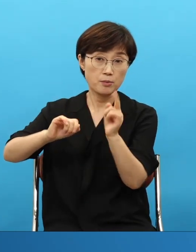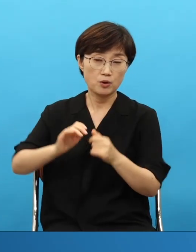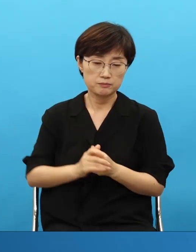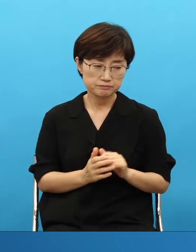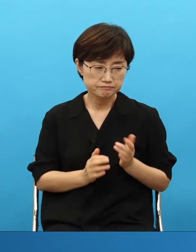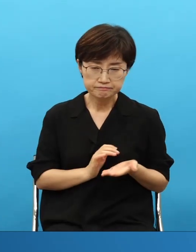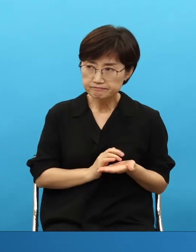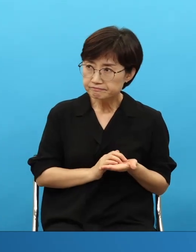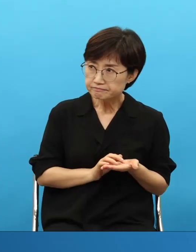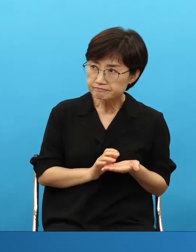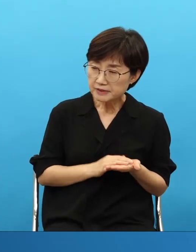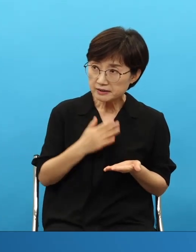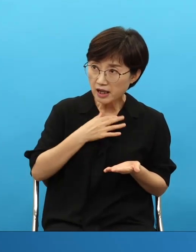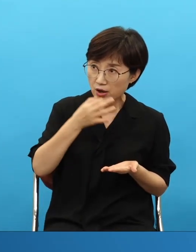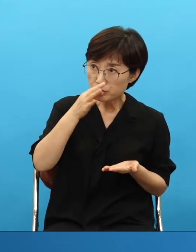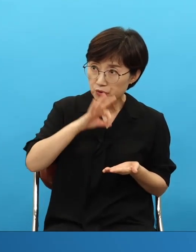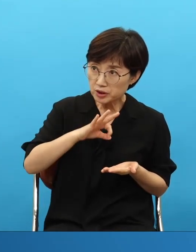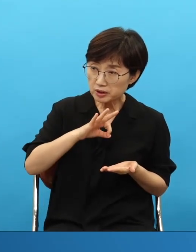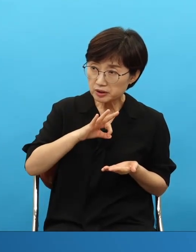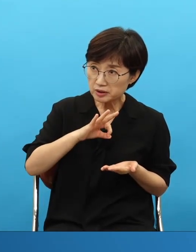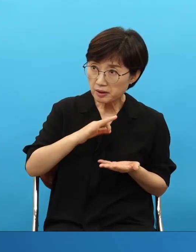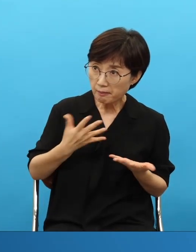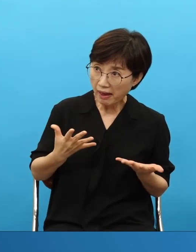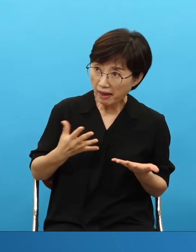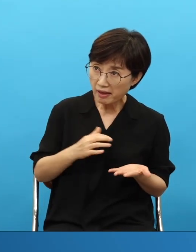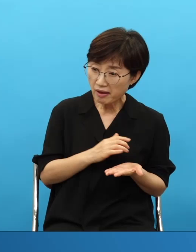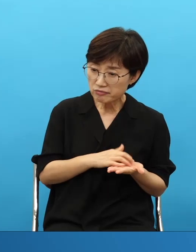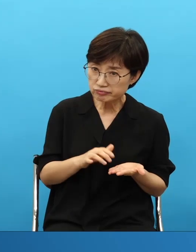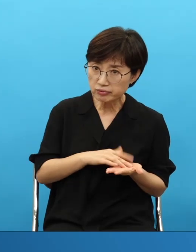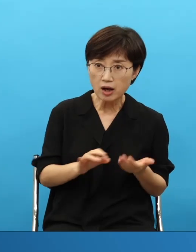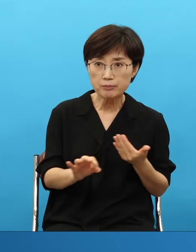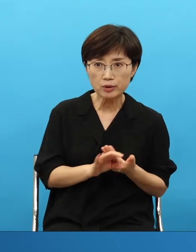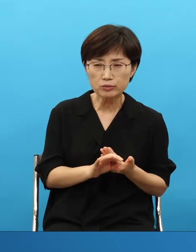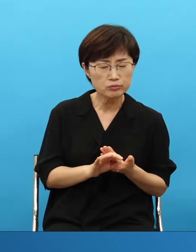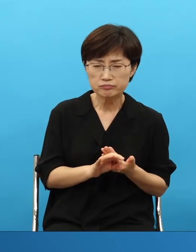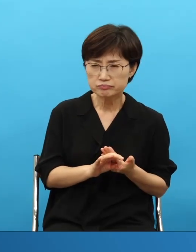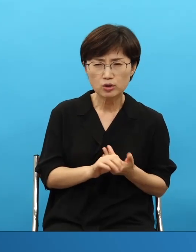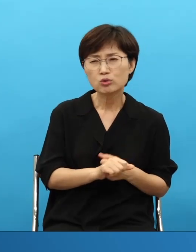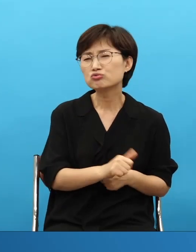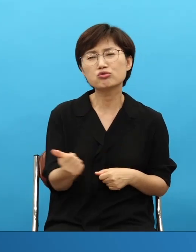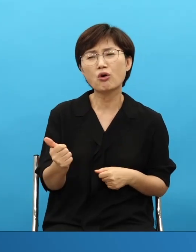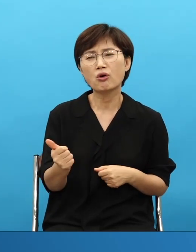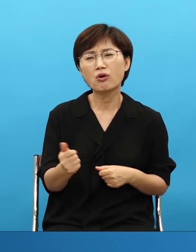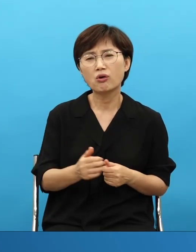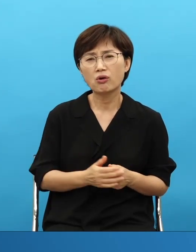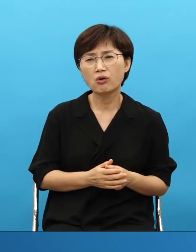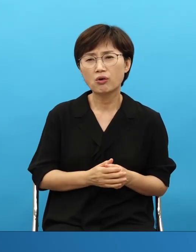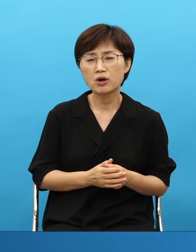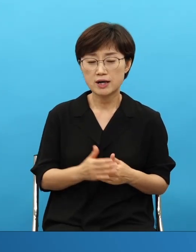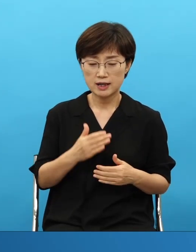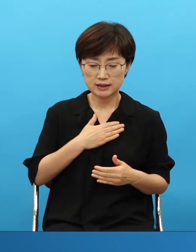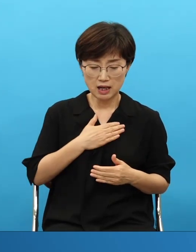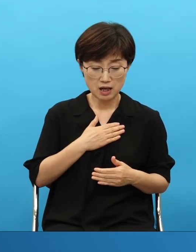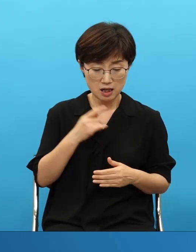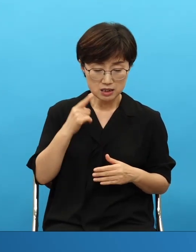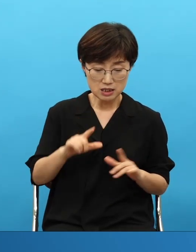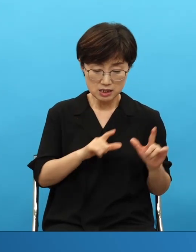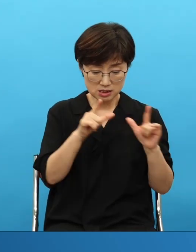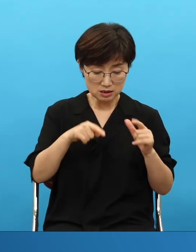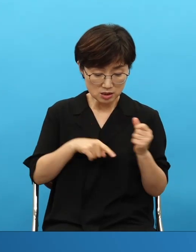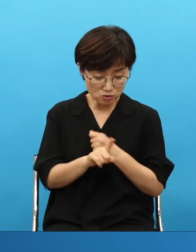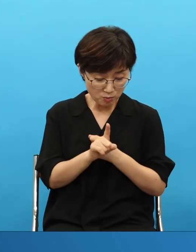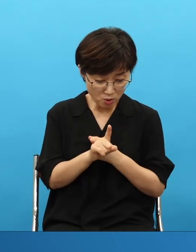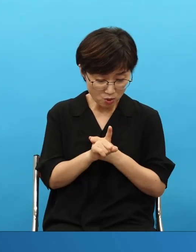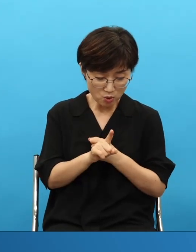계산을 하면 광야에서 못 갑니다. 如果总是计算, 无法走完旷野, 하나님과의 관계입니다. 是与神的关系.